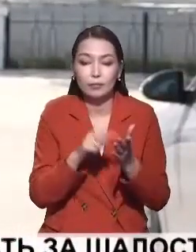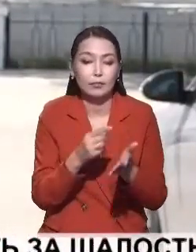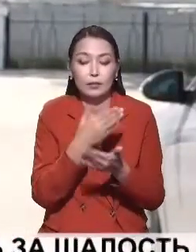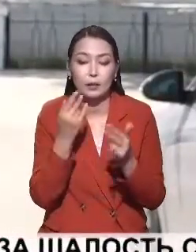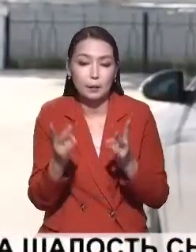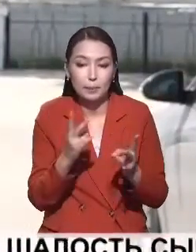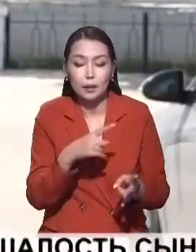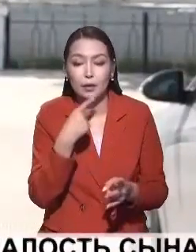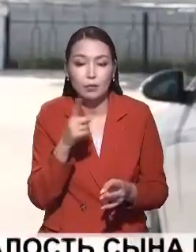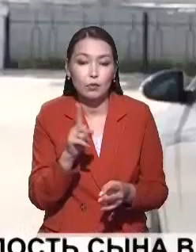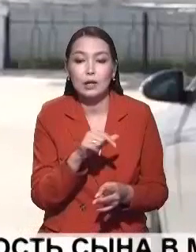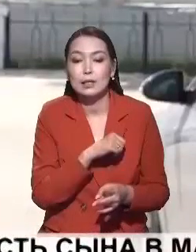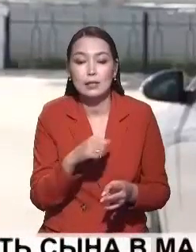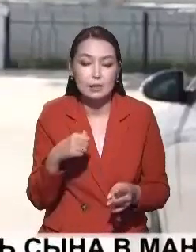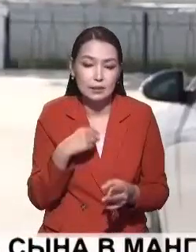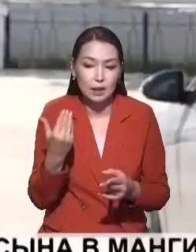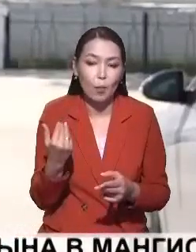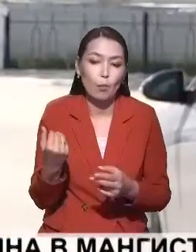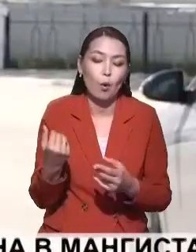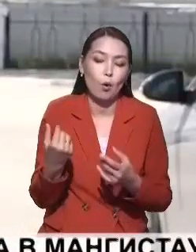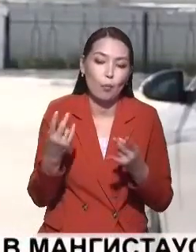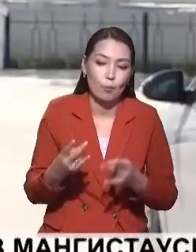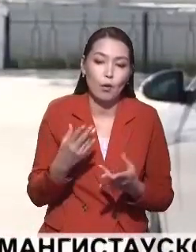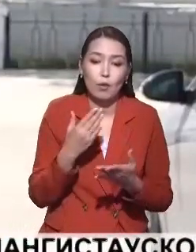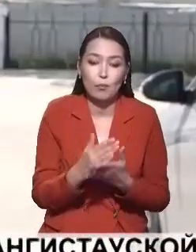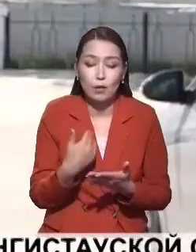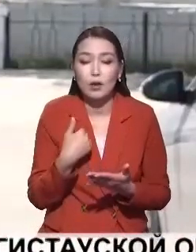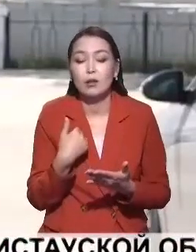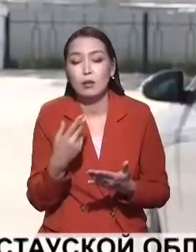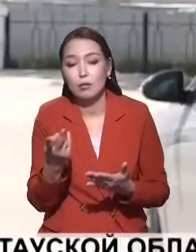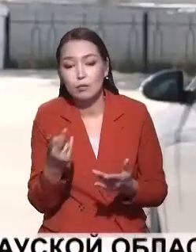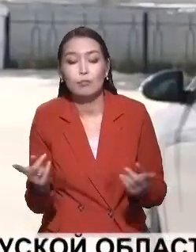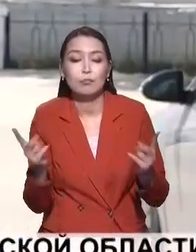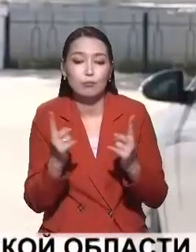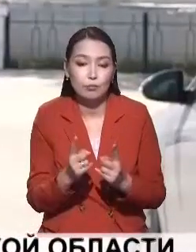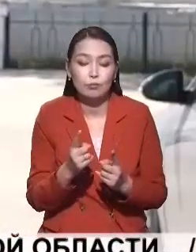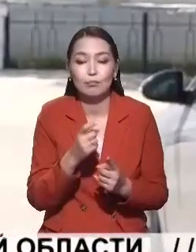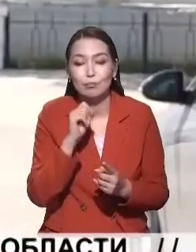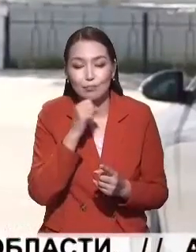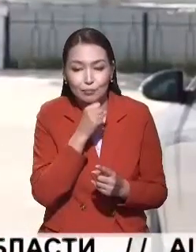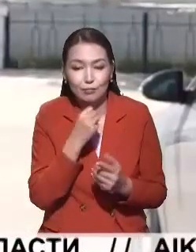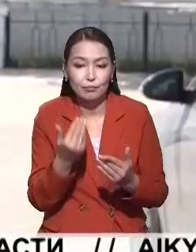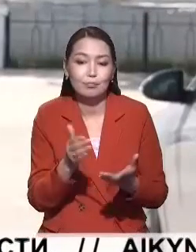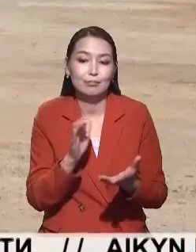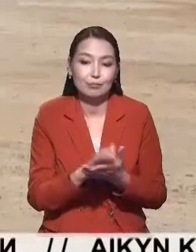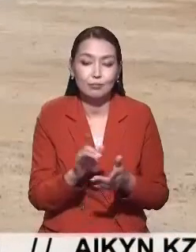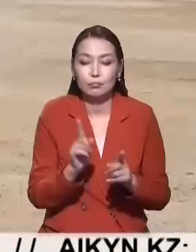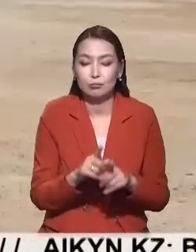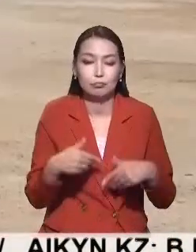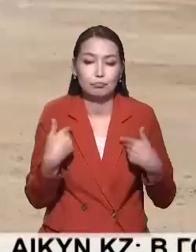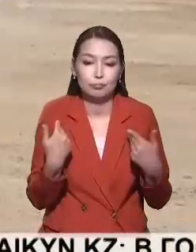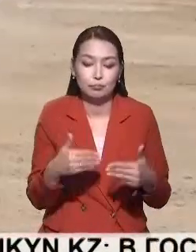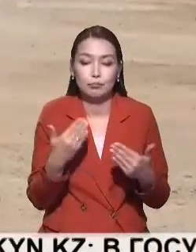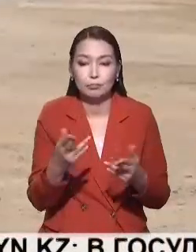пострадавшие говорят, что сами где-то ударились. Для перемирия двух сторон мы приглашаем даже аксакалов, но потом между ними снова возникает раскол. По